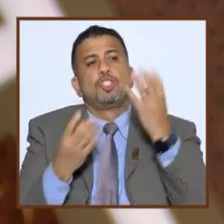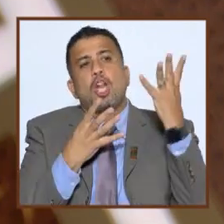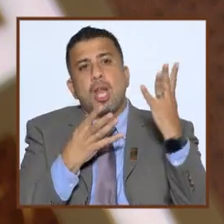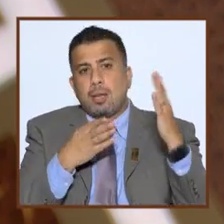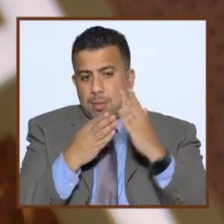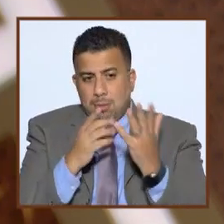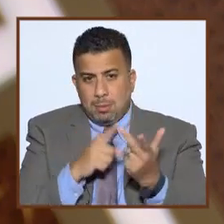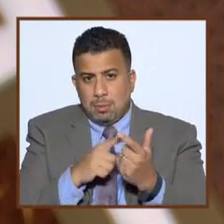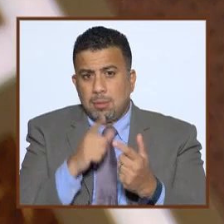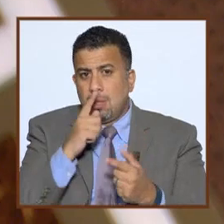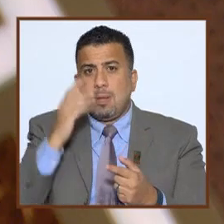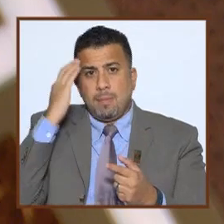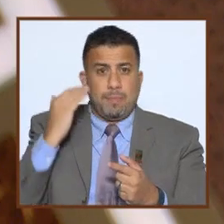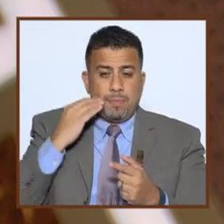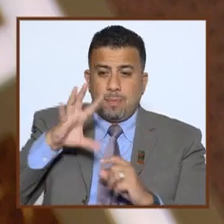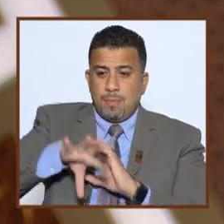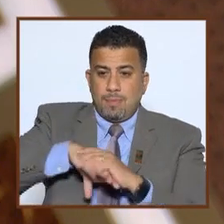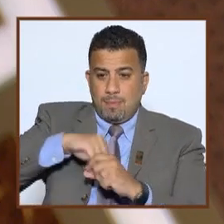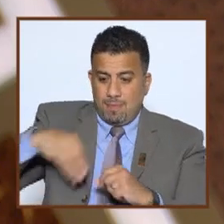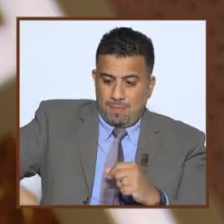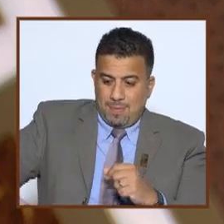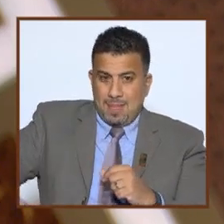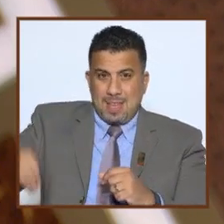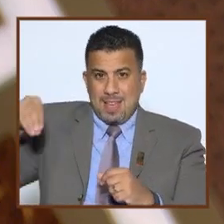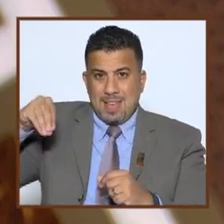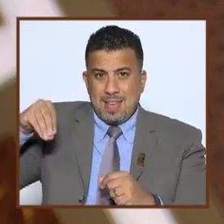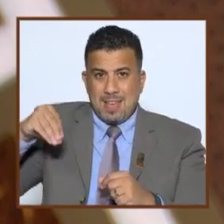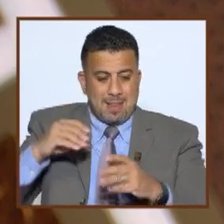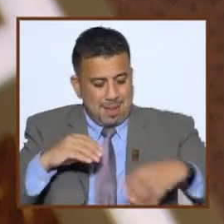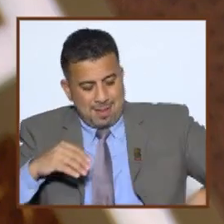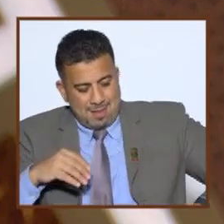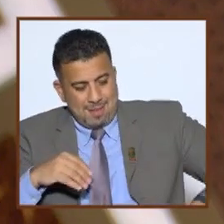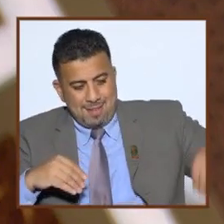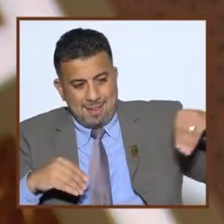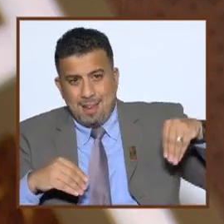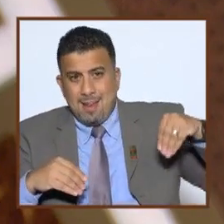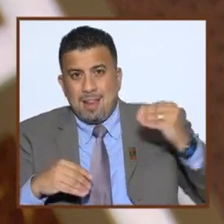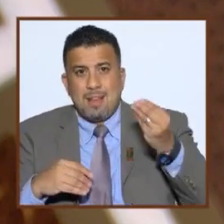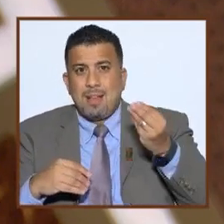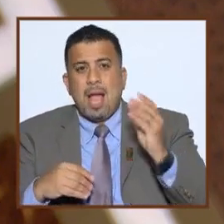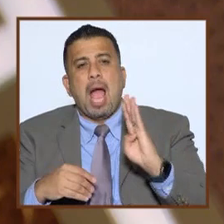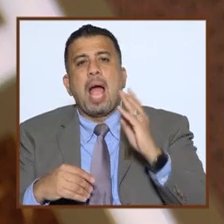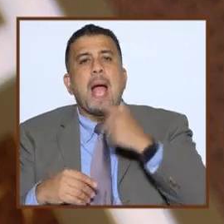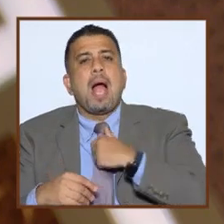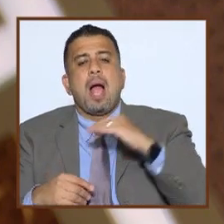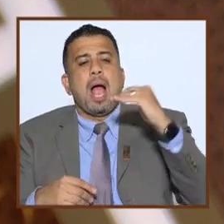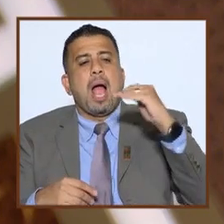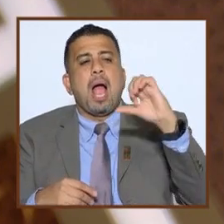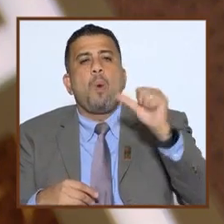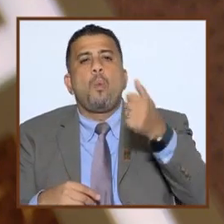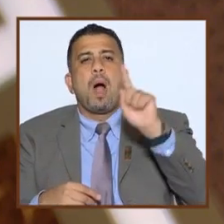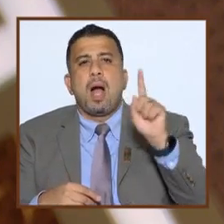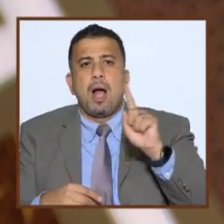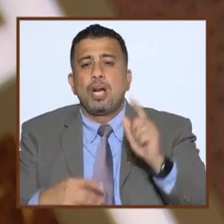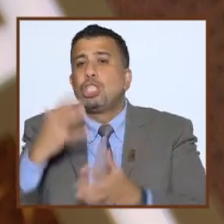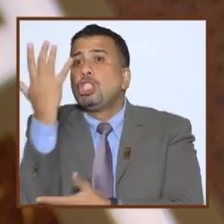ثم خلق حواء من ادم من ضلعه الايسر ثم لما اكل من الشجره ابليس